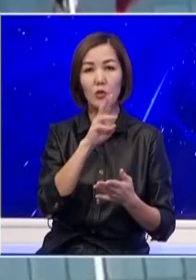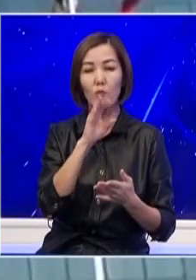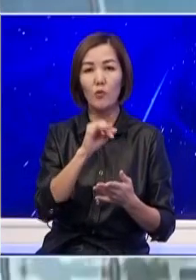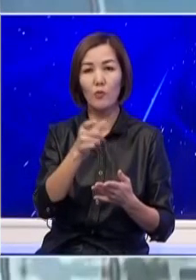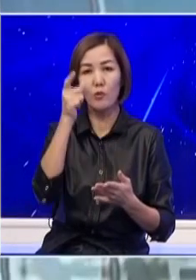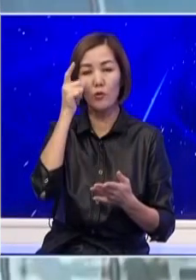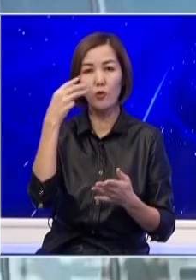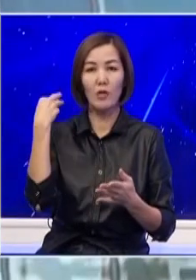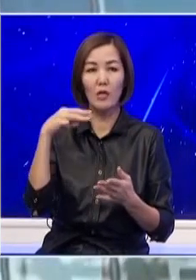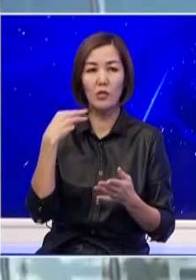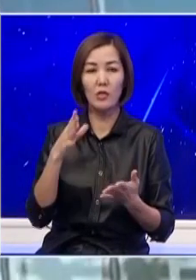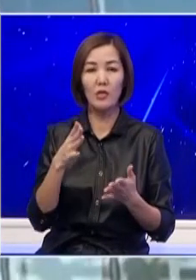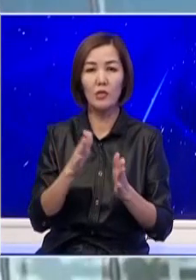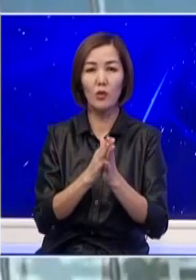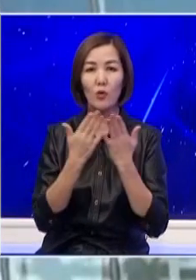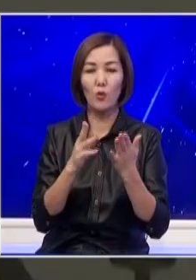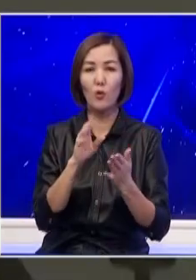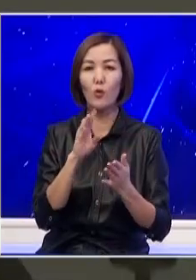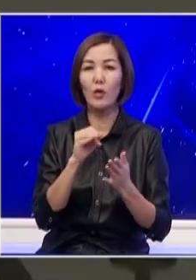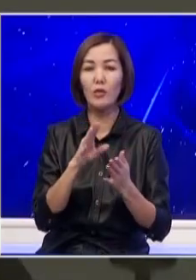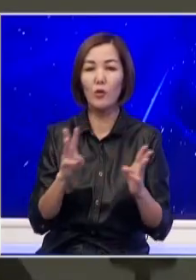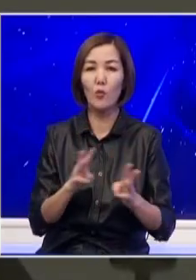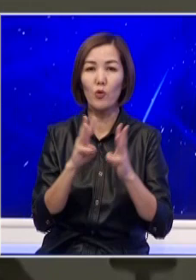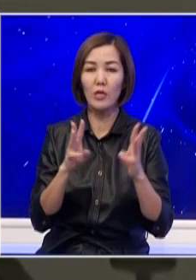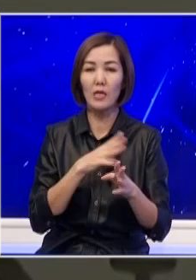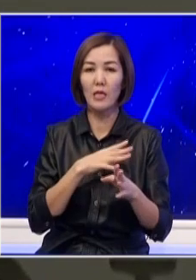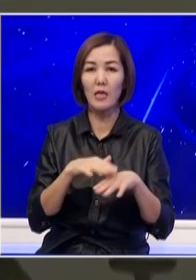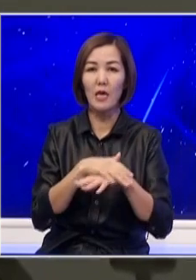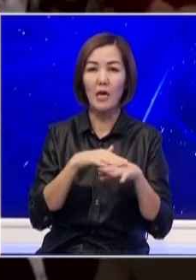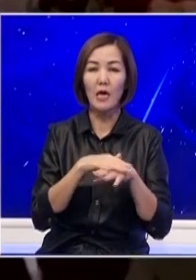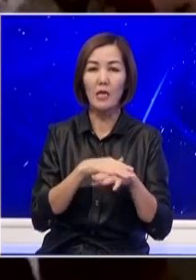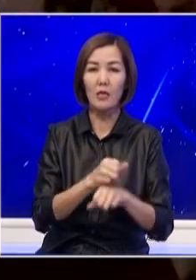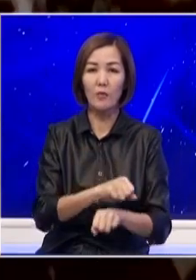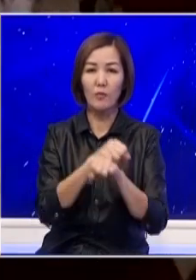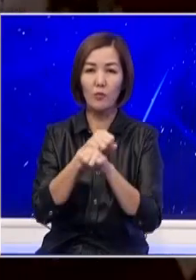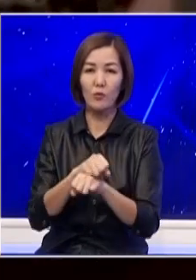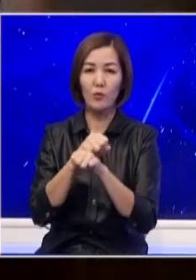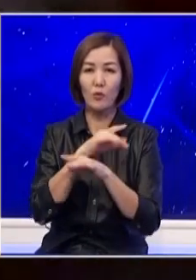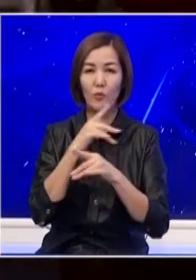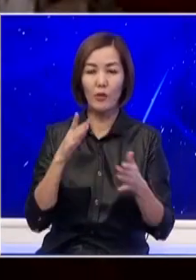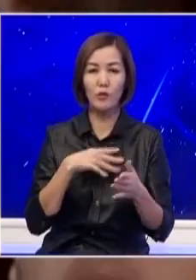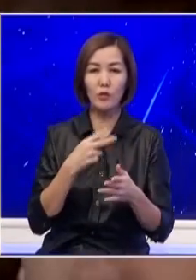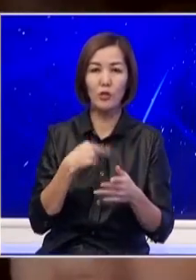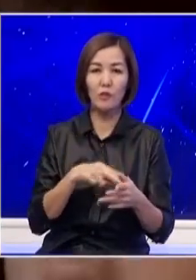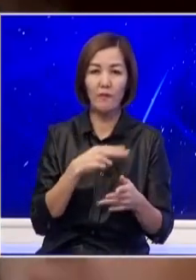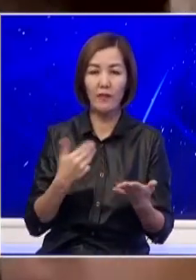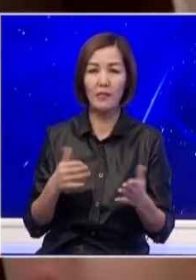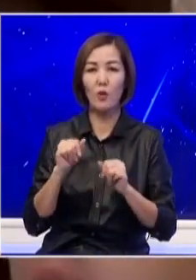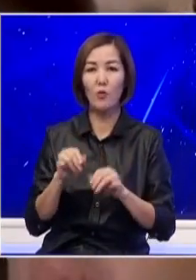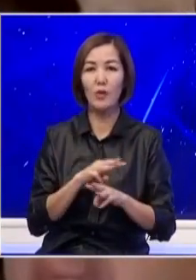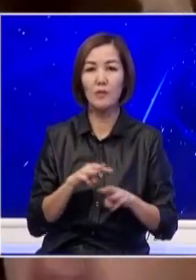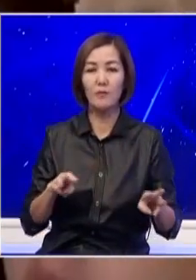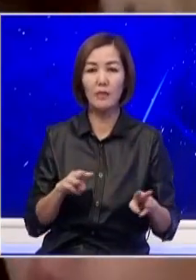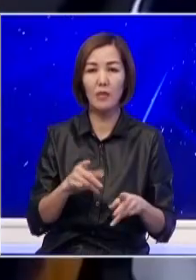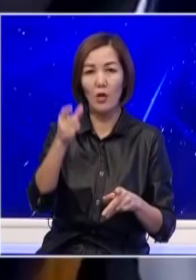түрік елшілігінде Құранды көпшілік алдында өртегеннен кейін елдер арасындағы шиеленіс күшейе түсті. Нәтижесінде Швеция қорғаныс министрлігі